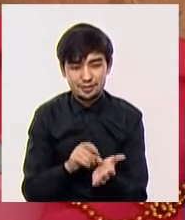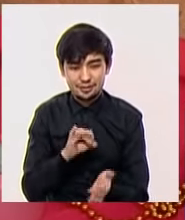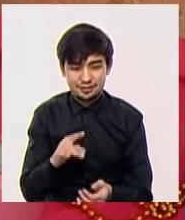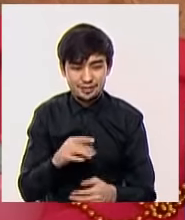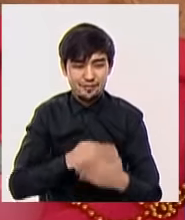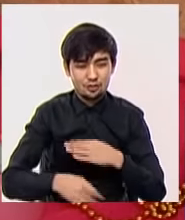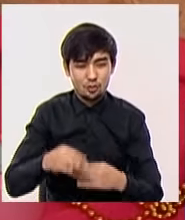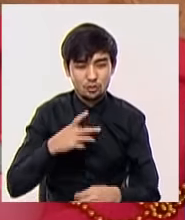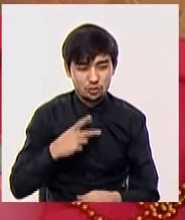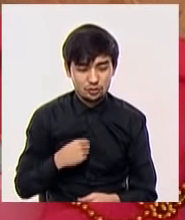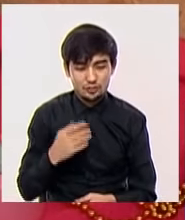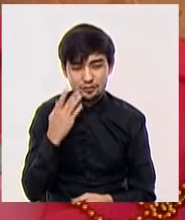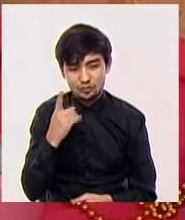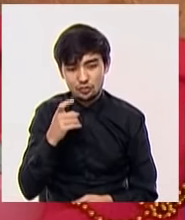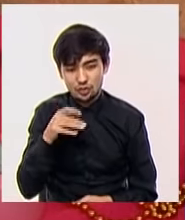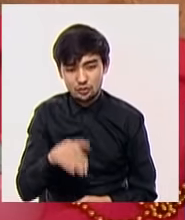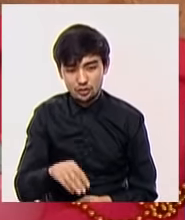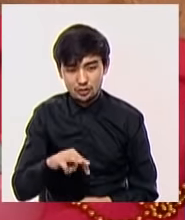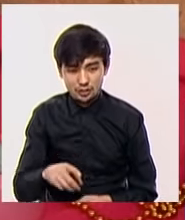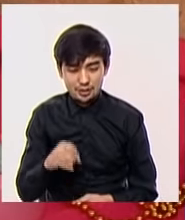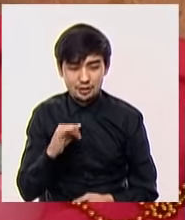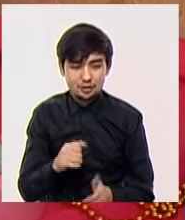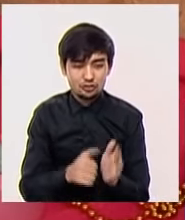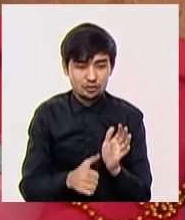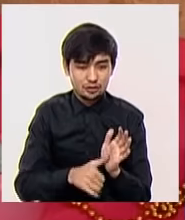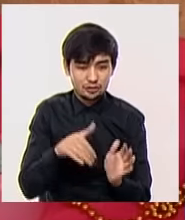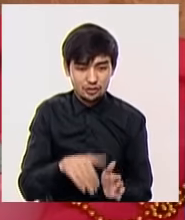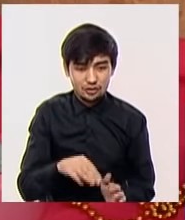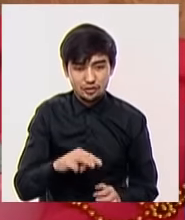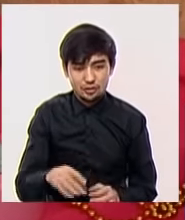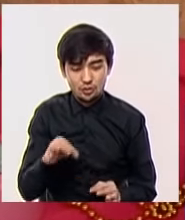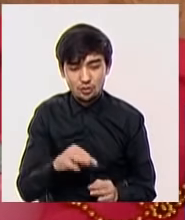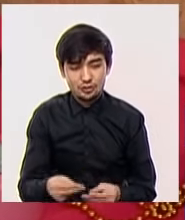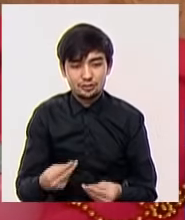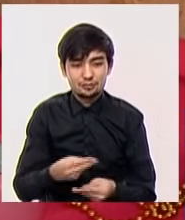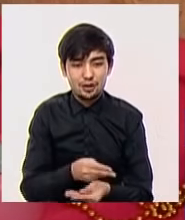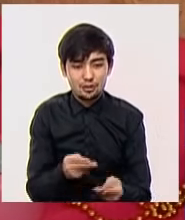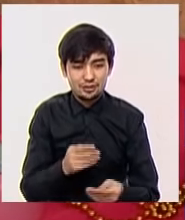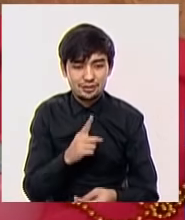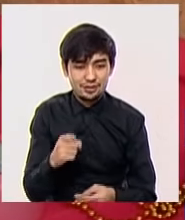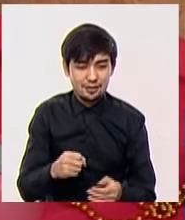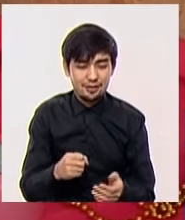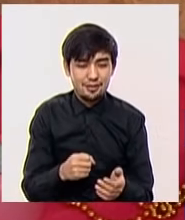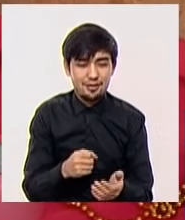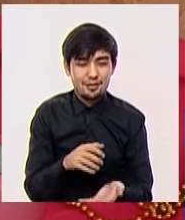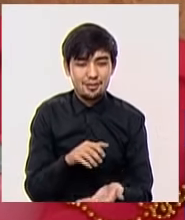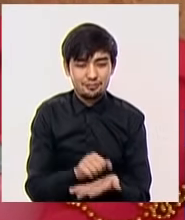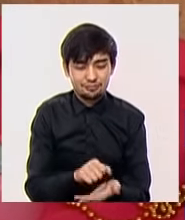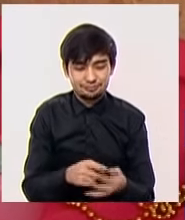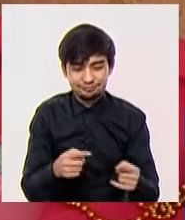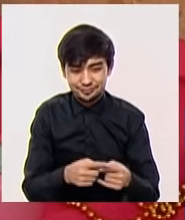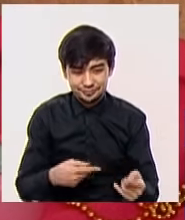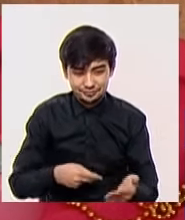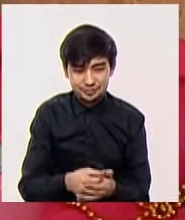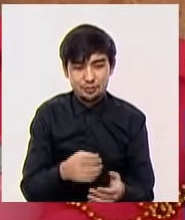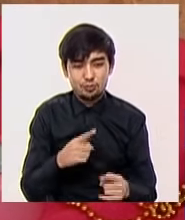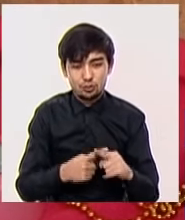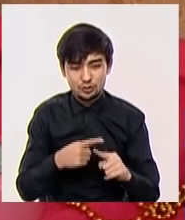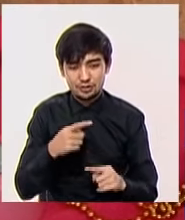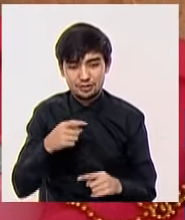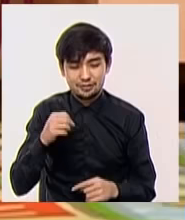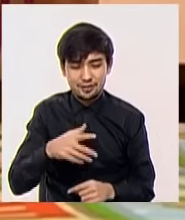дочери в 100000 тенге 60000 тенге отдаю за аренду + коммунальные услуги но 40000